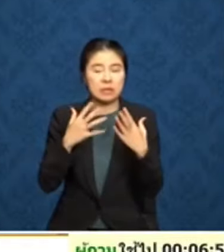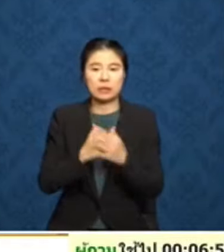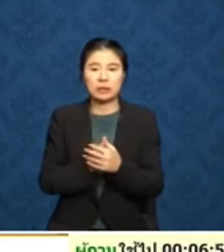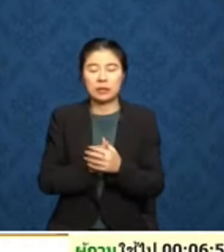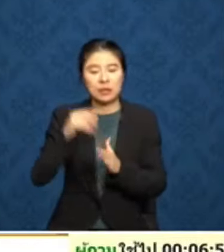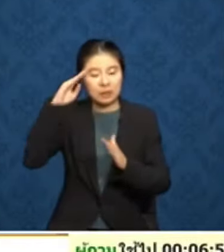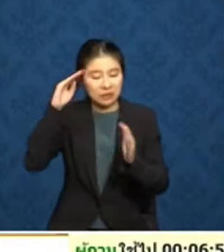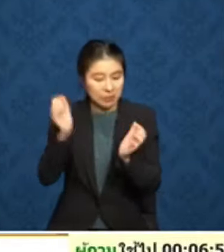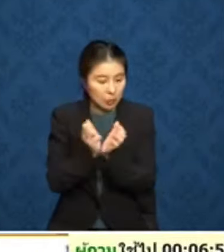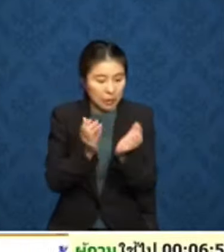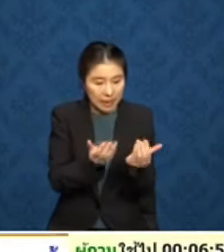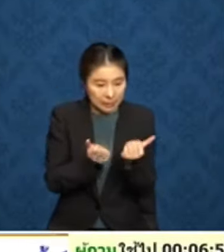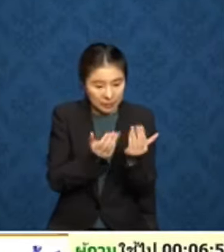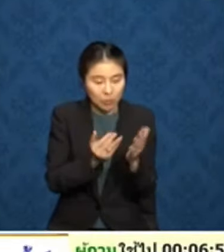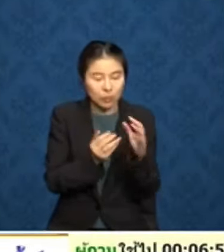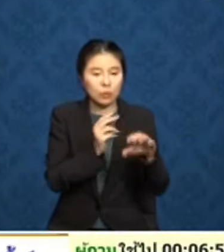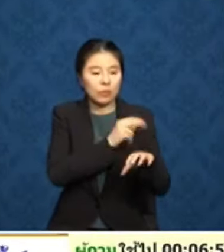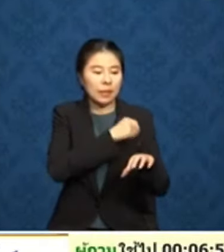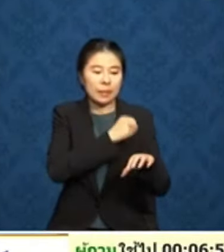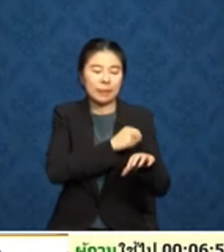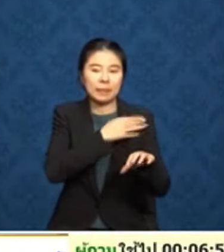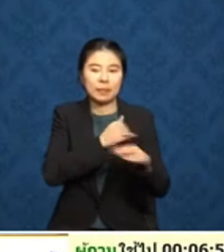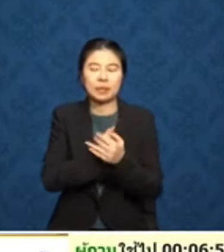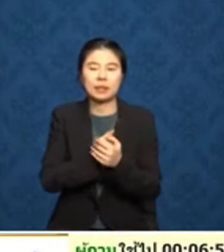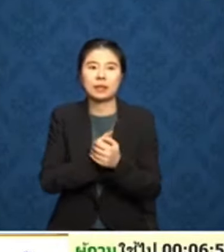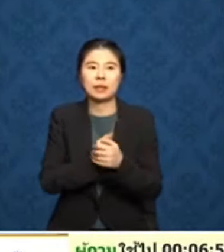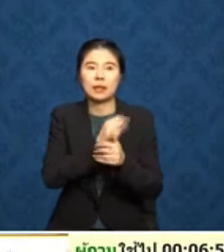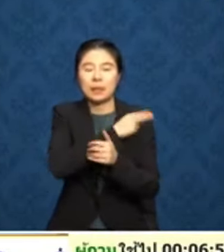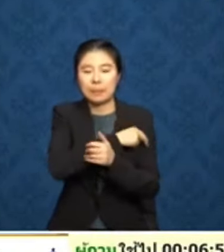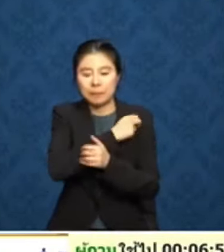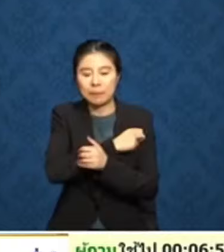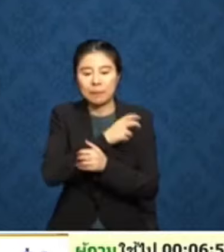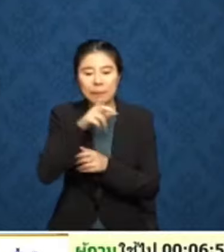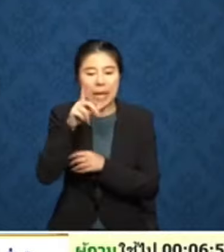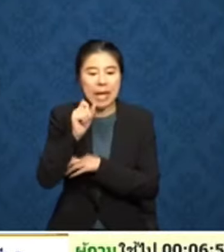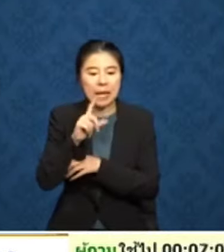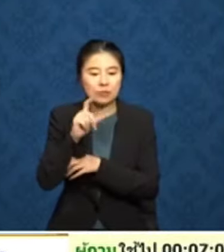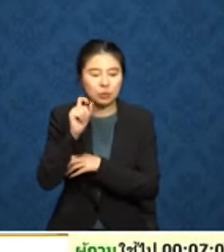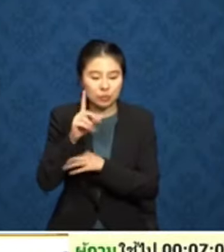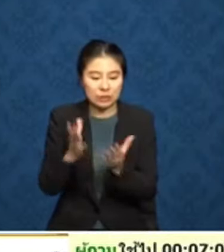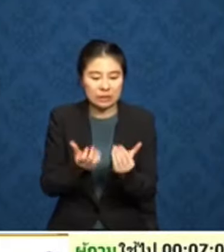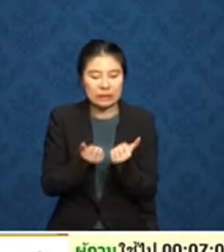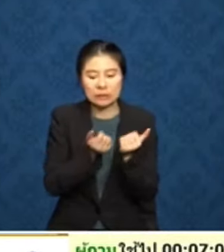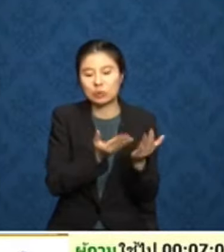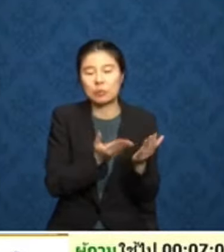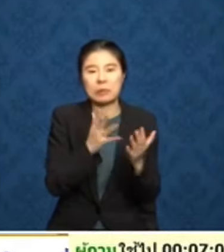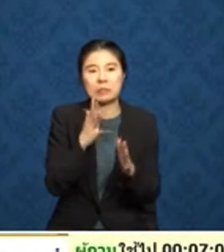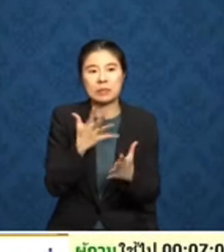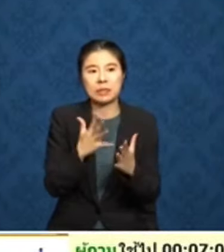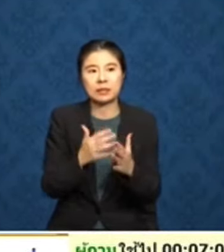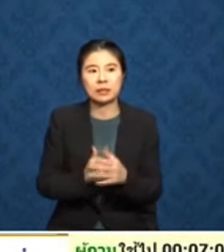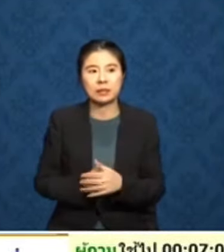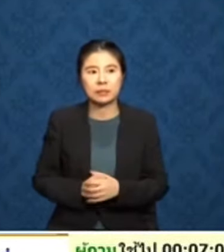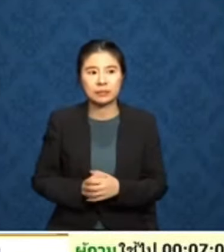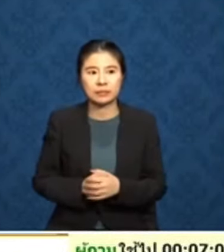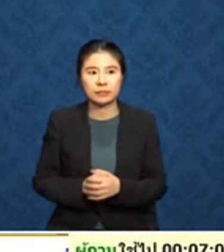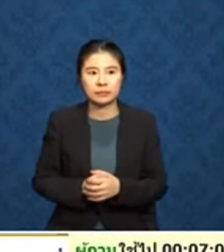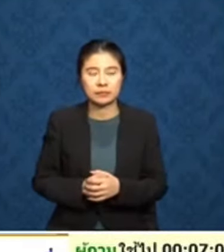ไปรับส่งหรือว่ารถทางการแพทย์ฉุกเฉินของสาธารณสุขเนี่ยก็ไม่ได้รับส่งผู้ป่วยเหล่านี้อย่างในก